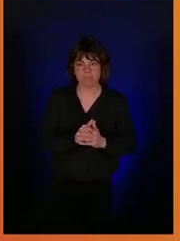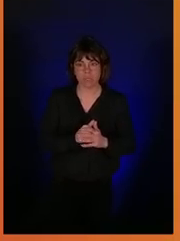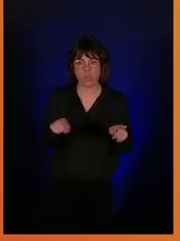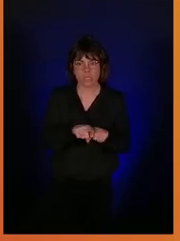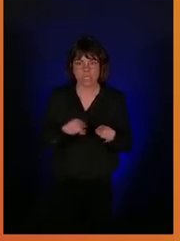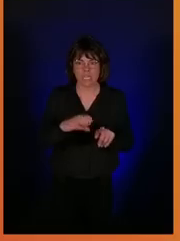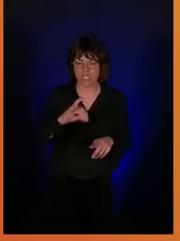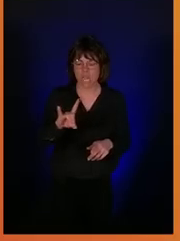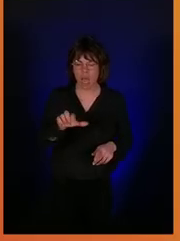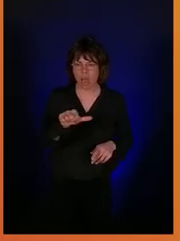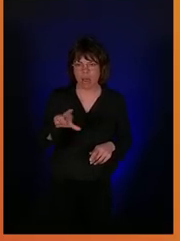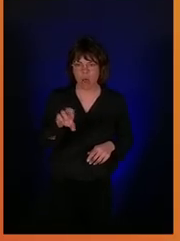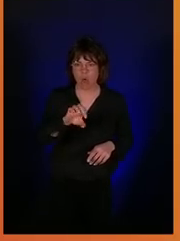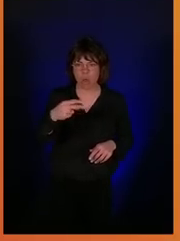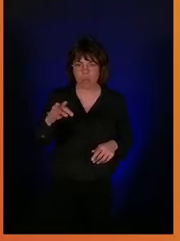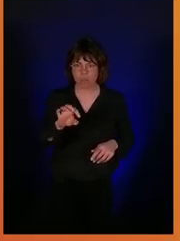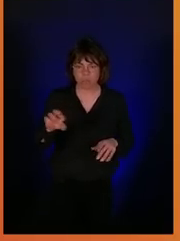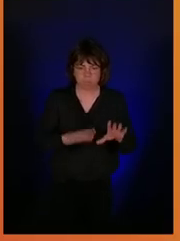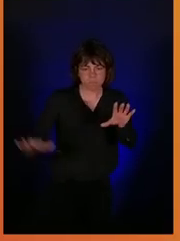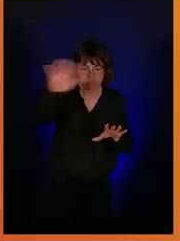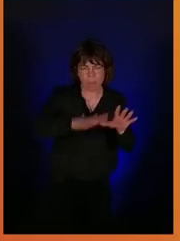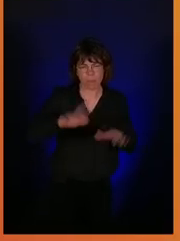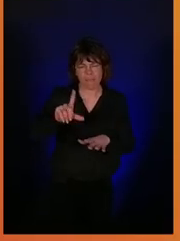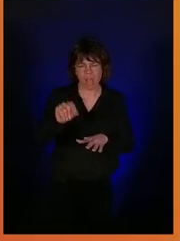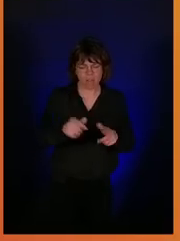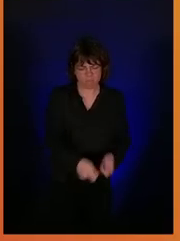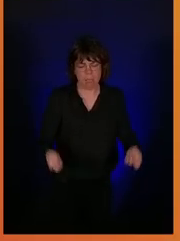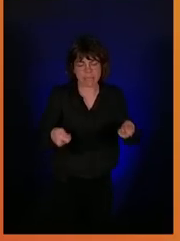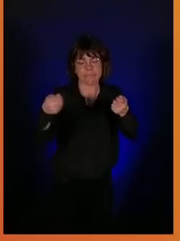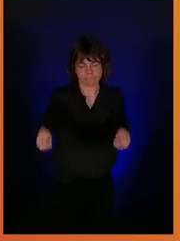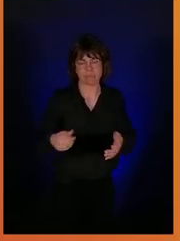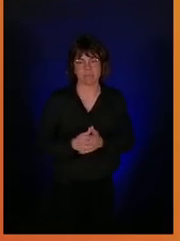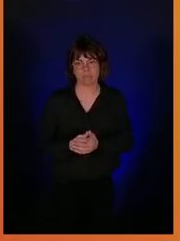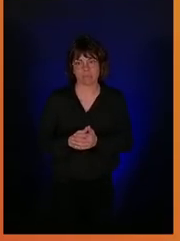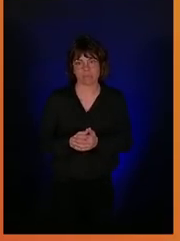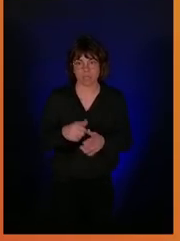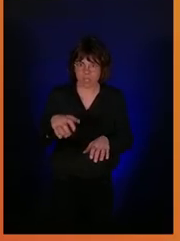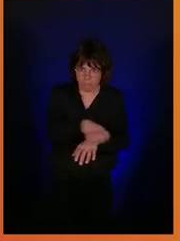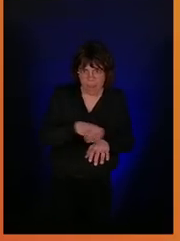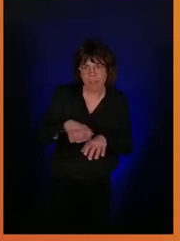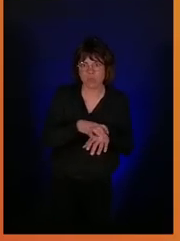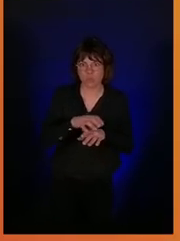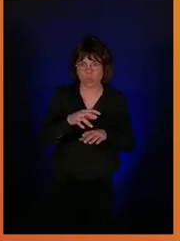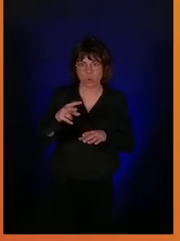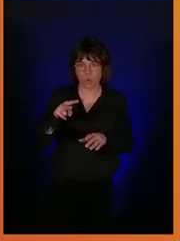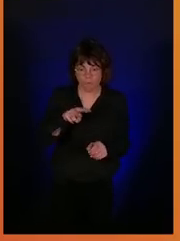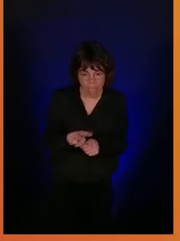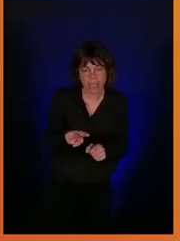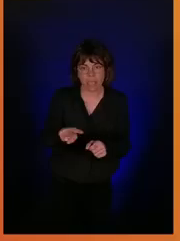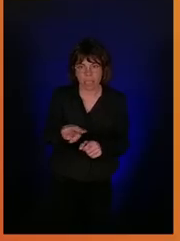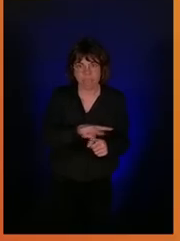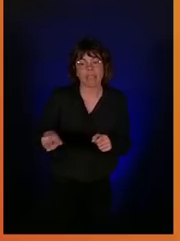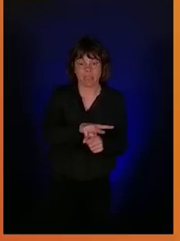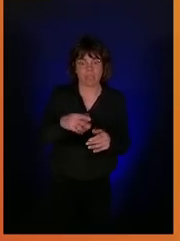Charente, ce sont une vingtaine de bassines qui sont prévues. La préfecture de la Vienne vient d'officialiser la signature d'un protocole